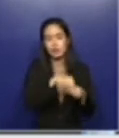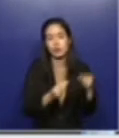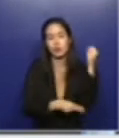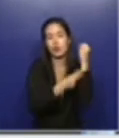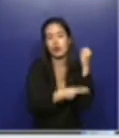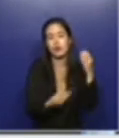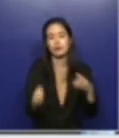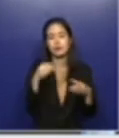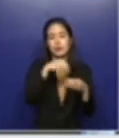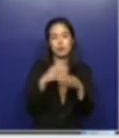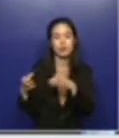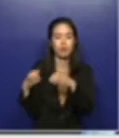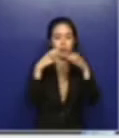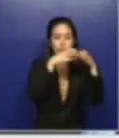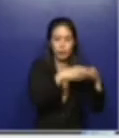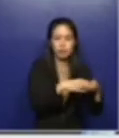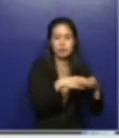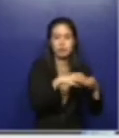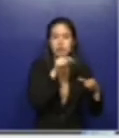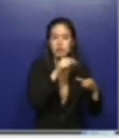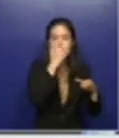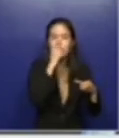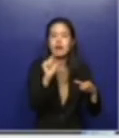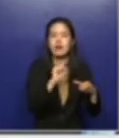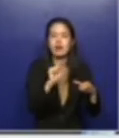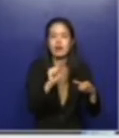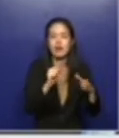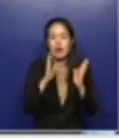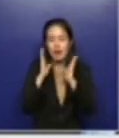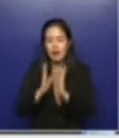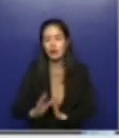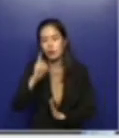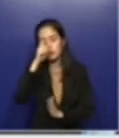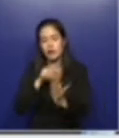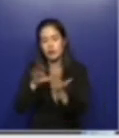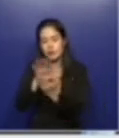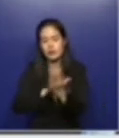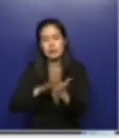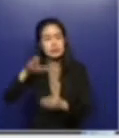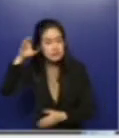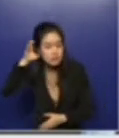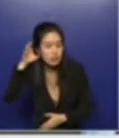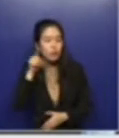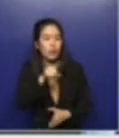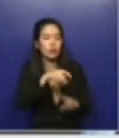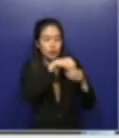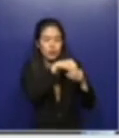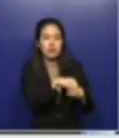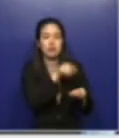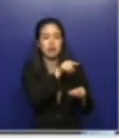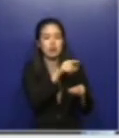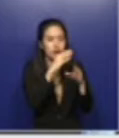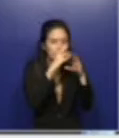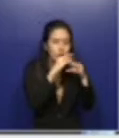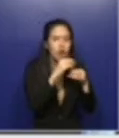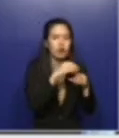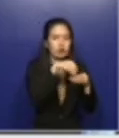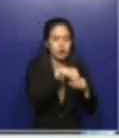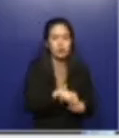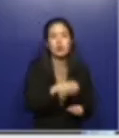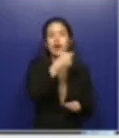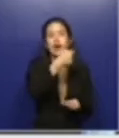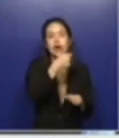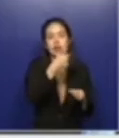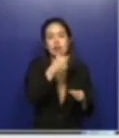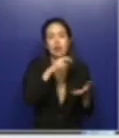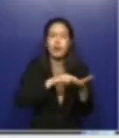คณะไปพักตรงนั้นเพื่อสร้างความเชื่อมั่นลดความตื่นตระหนกของพี่น้องประชาชนและเป็นการขอโทษเ